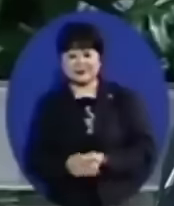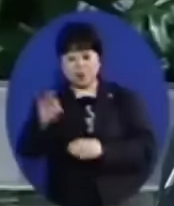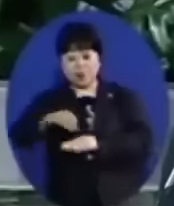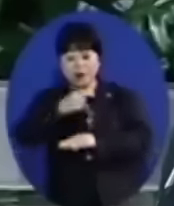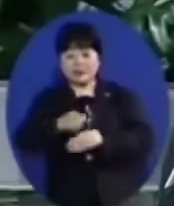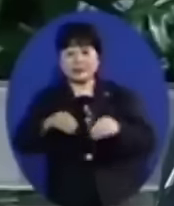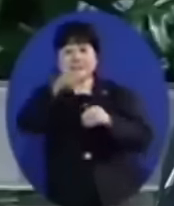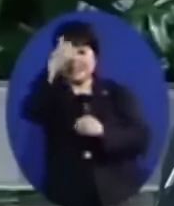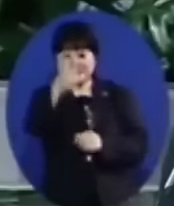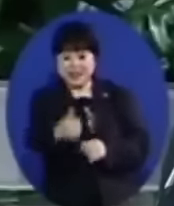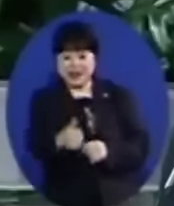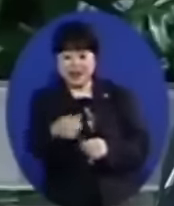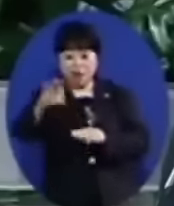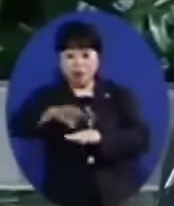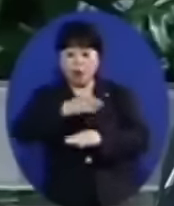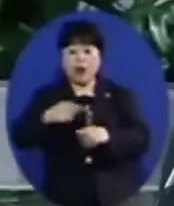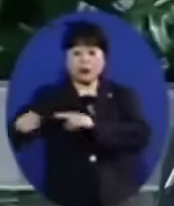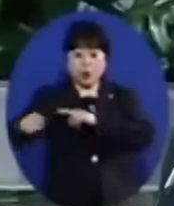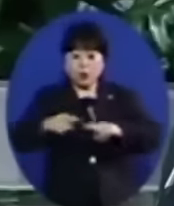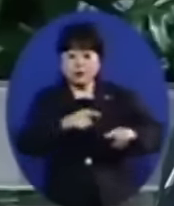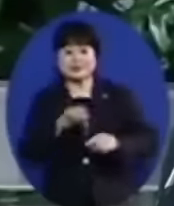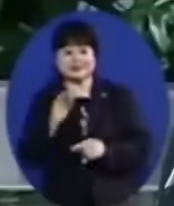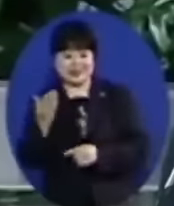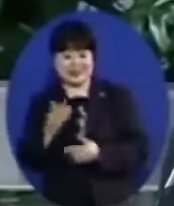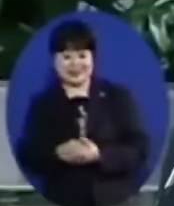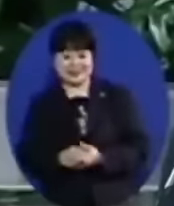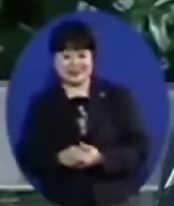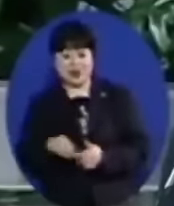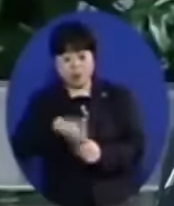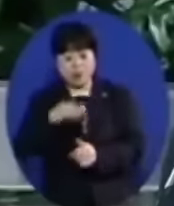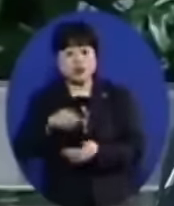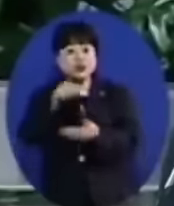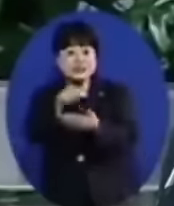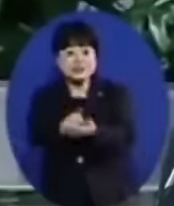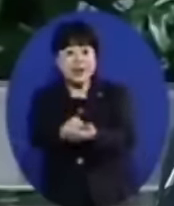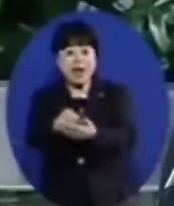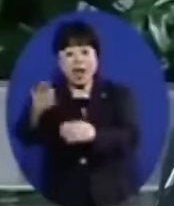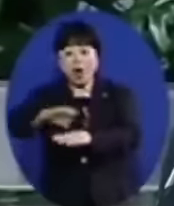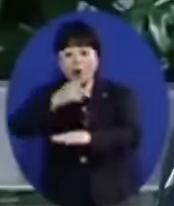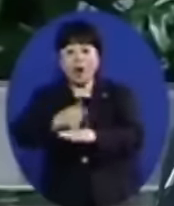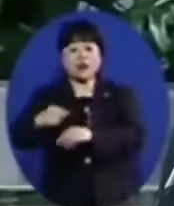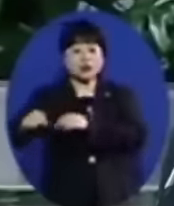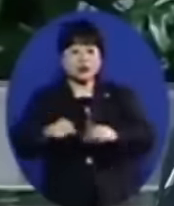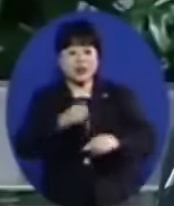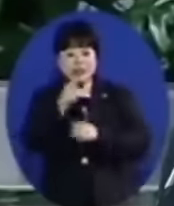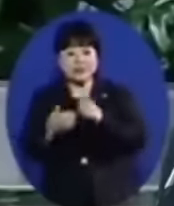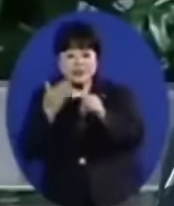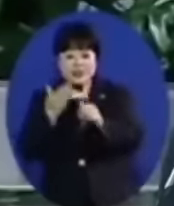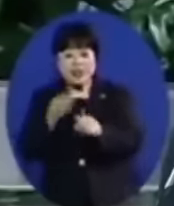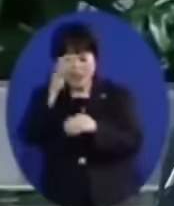왕같은 제사장이요 왕노릇한다. 여러분 환경을 지배하는 왕노릇하고 하나님께 예배드리는 제사장이